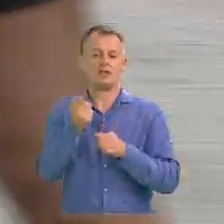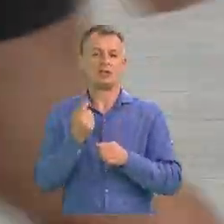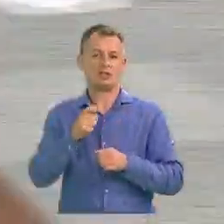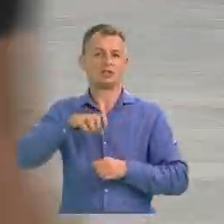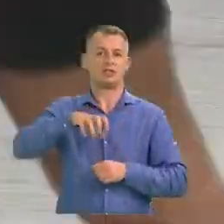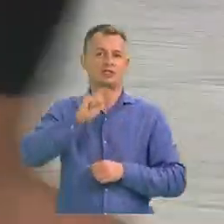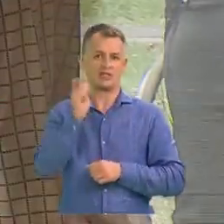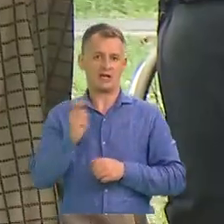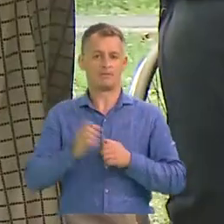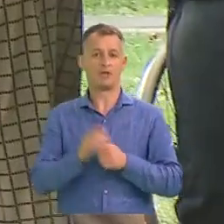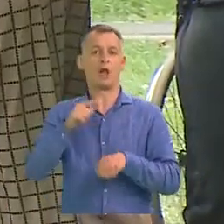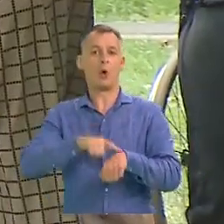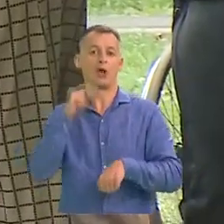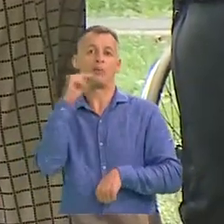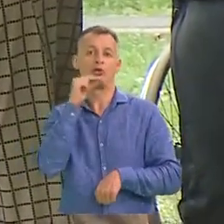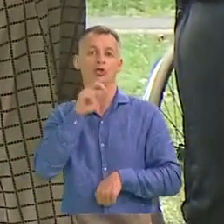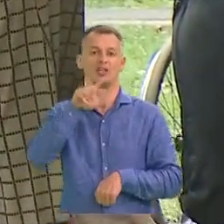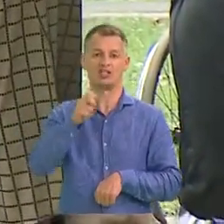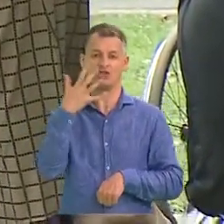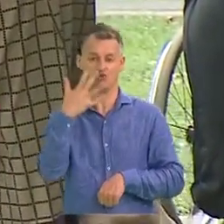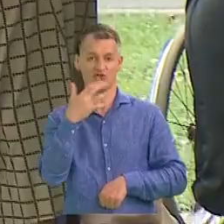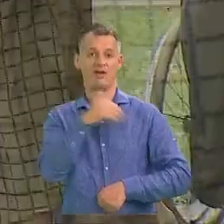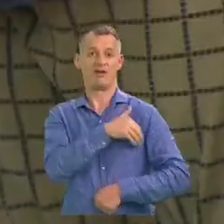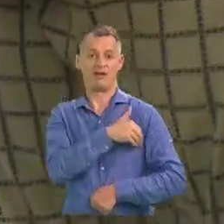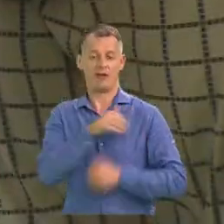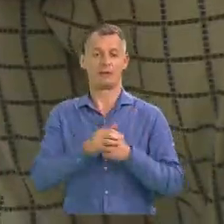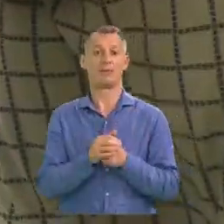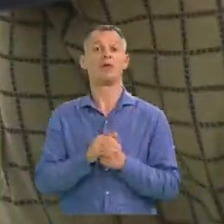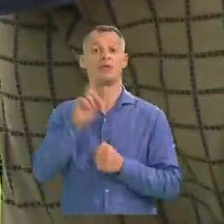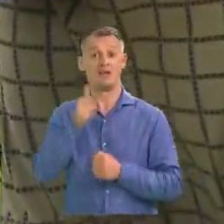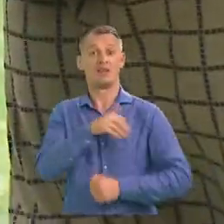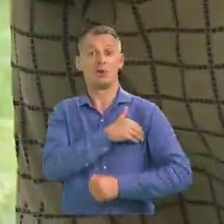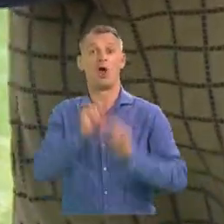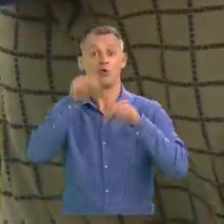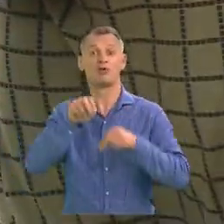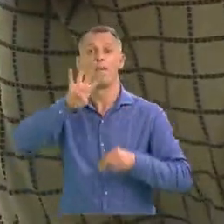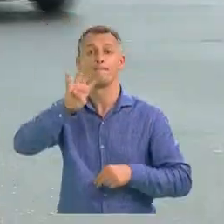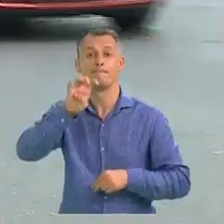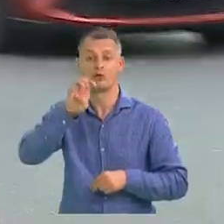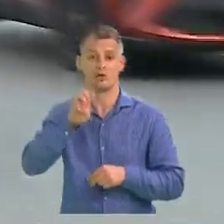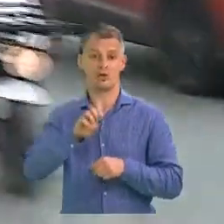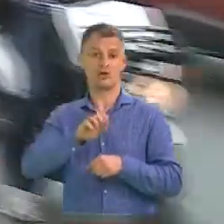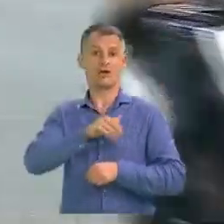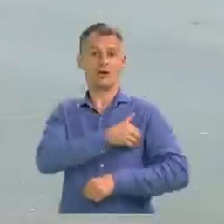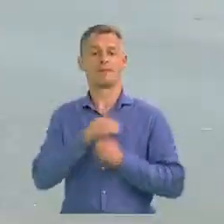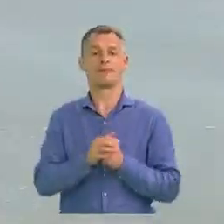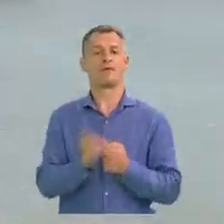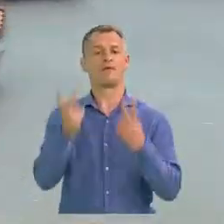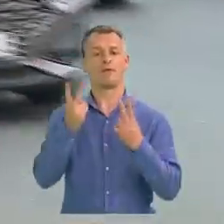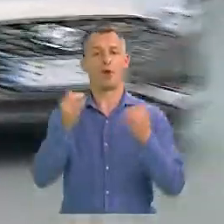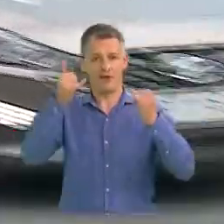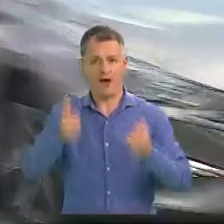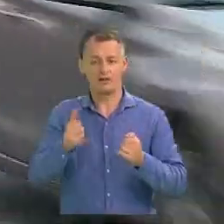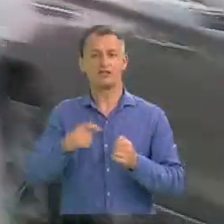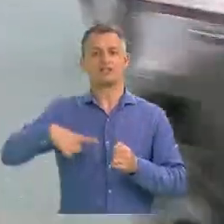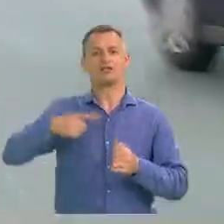prânzului în capitală se registrau peste 35 de grade Celsius, însă temperatura resimțită a fost și de 40 de grade. Valorile înregistrate astăzi sunt